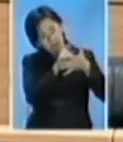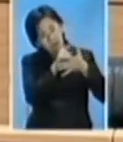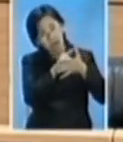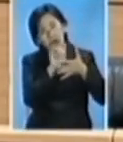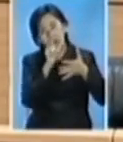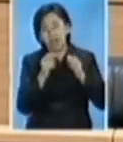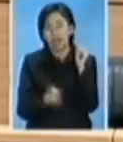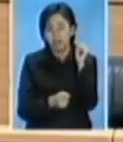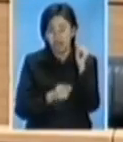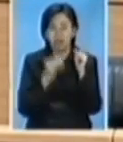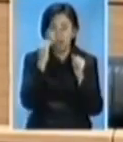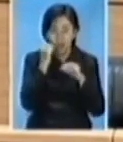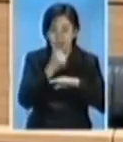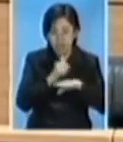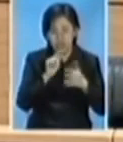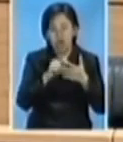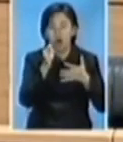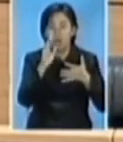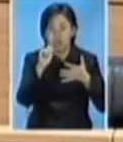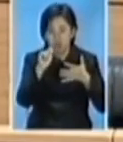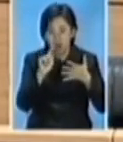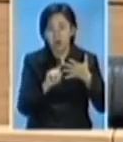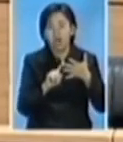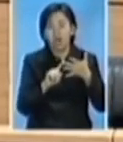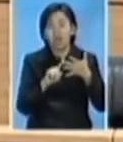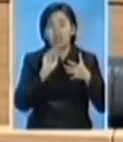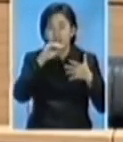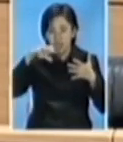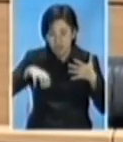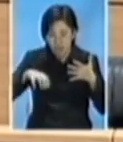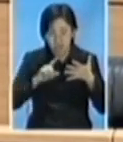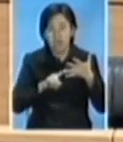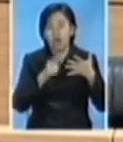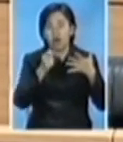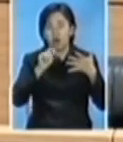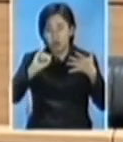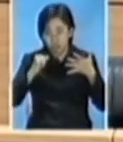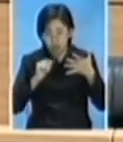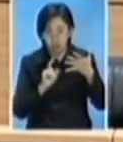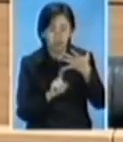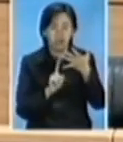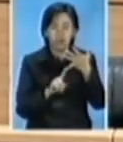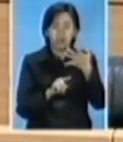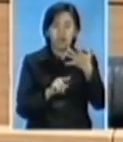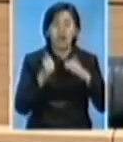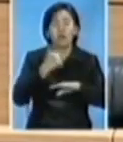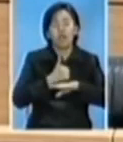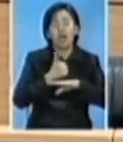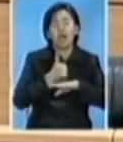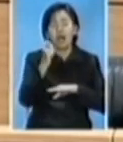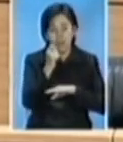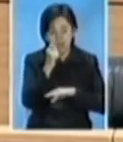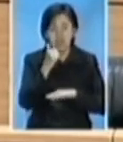1จ่ายให้กำนันผู้ใหญ่บ้านชั้นที่2จ่ายให้อบต.ชั้นที่3จ่ายให้เทศบาลชั้นที่4จ่ายให้อบจ.ชั้นที่5จ่ายให้ในอำเภอ